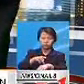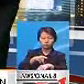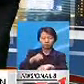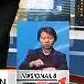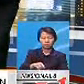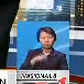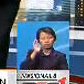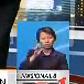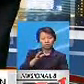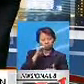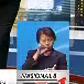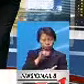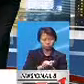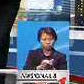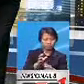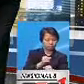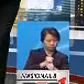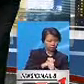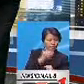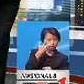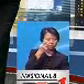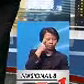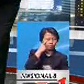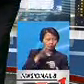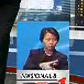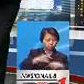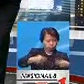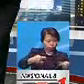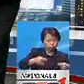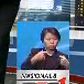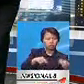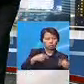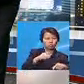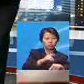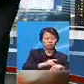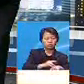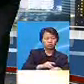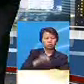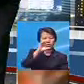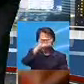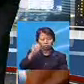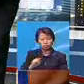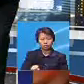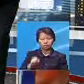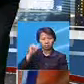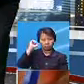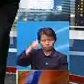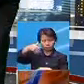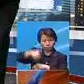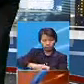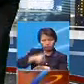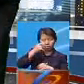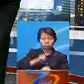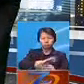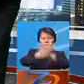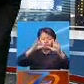FC melaungkan keyakinan untuk mengutip tiga mata penuh dalam saingan di Stadium Majlis Perbandaran Selayang malam esok bagi mencerahkan